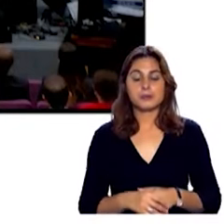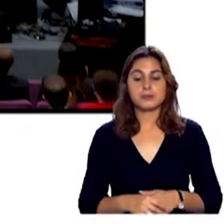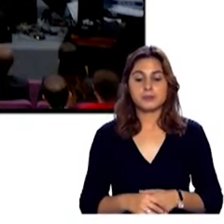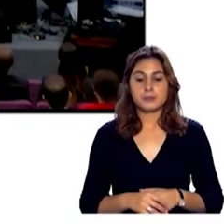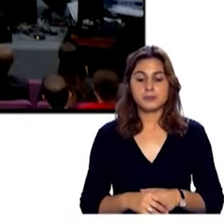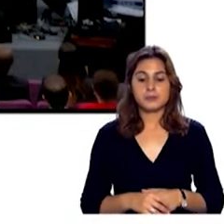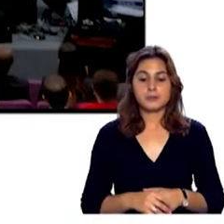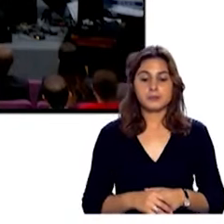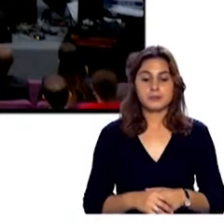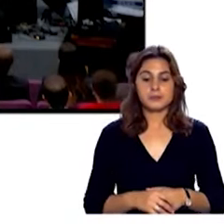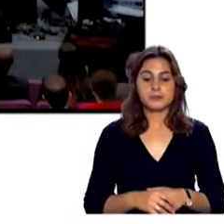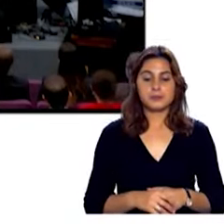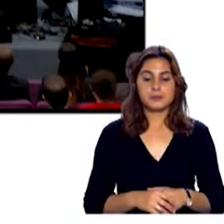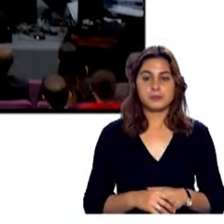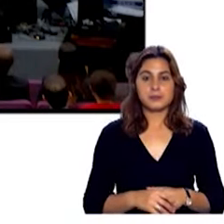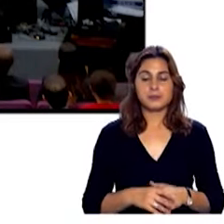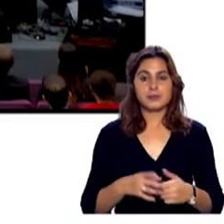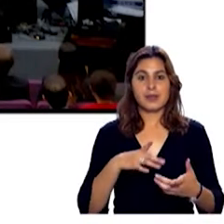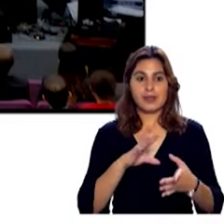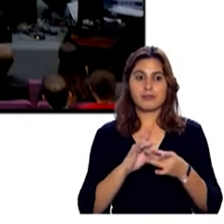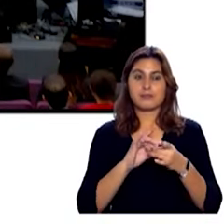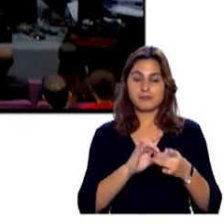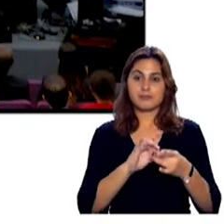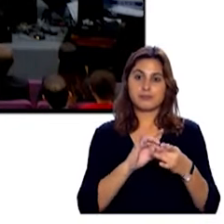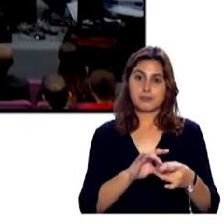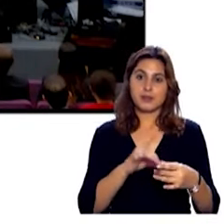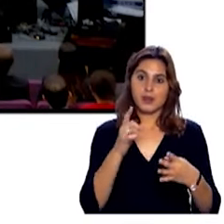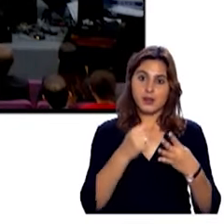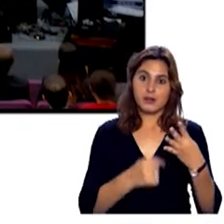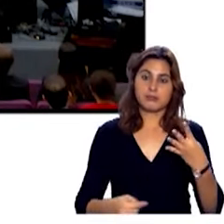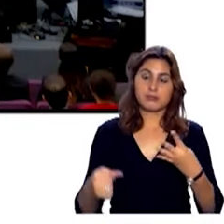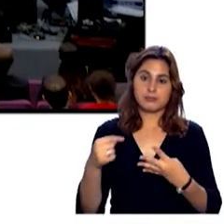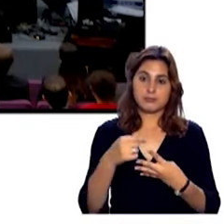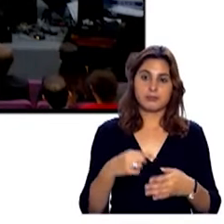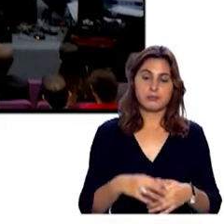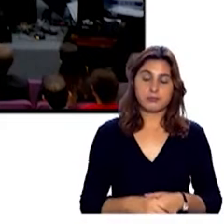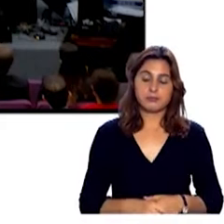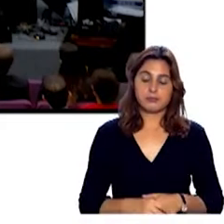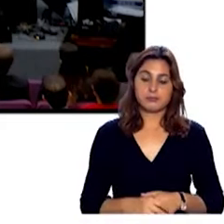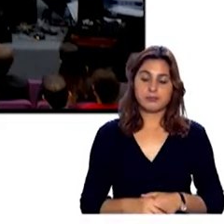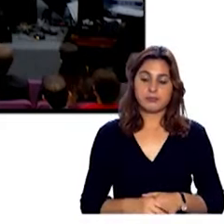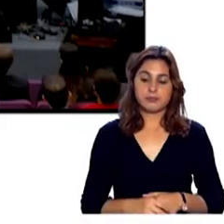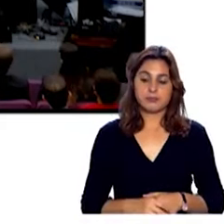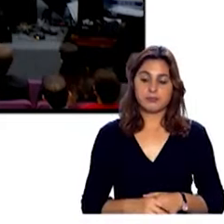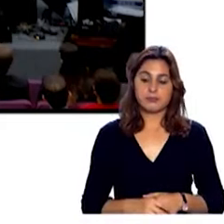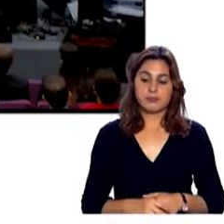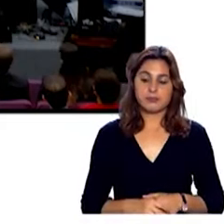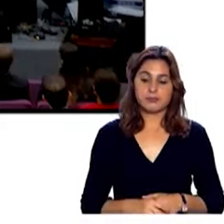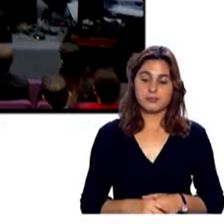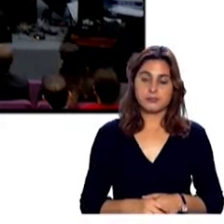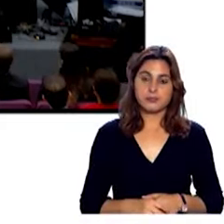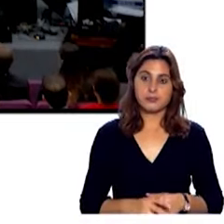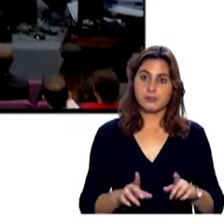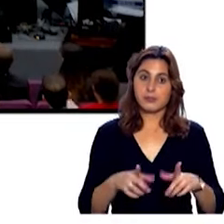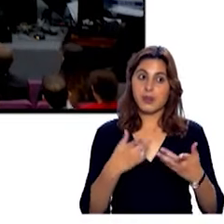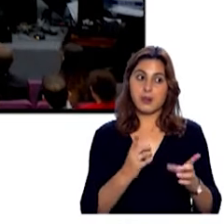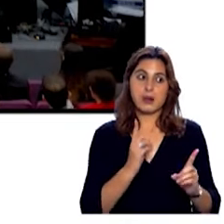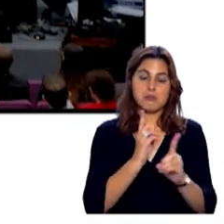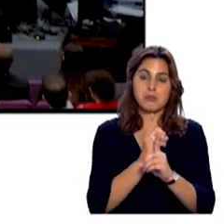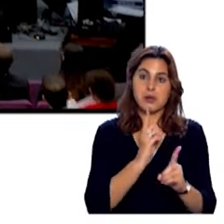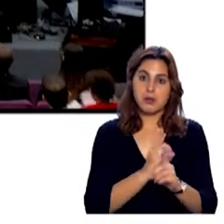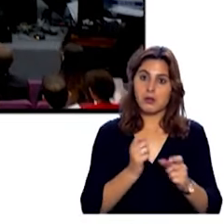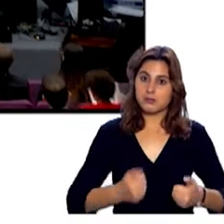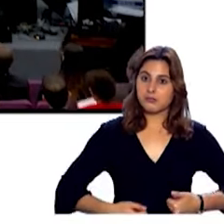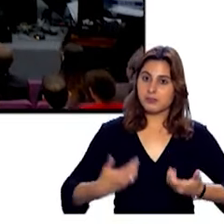anticipata allora ti baston sulle spese processuali ti condan non solo al pagamento delle spese processuali